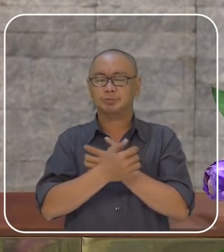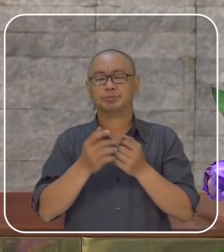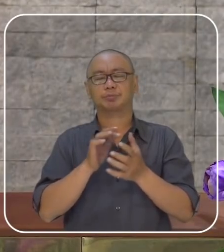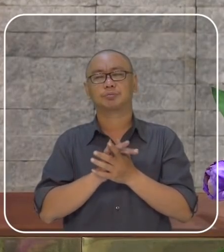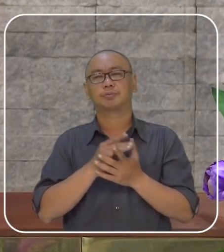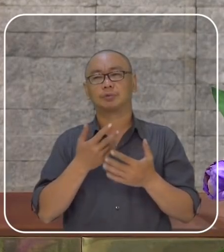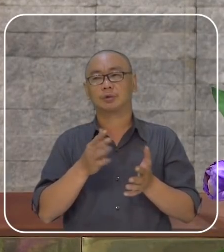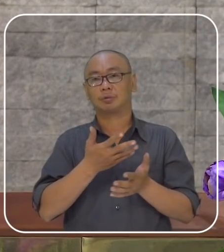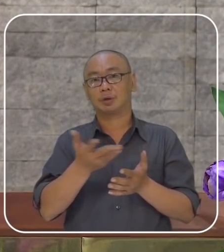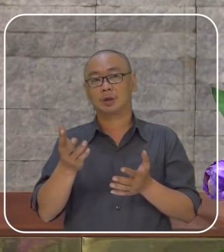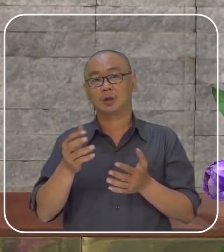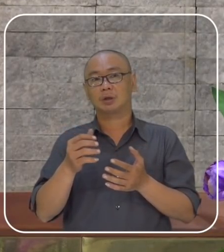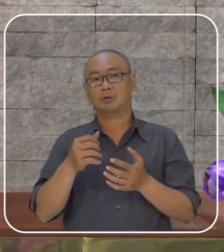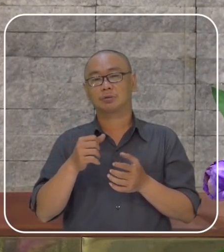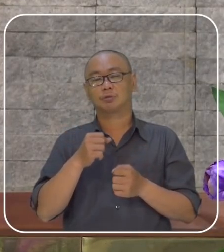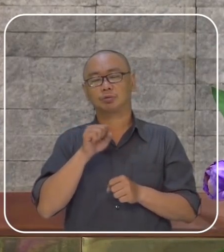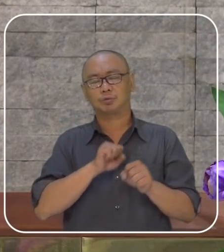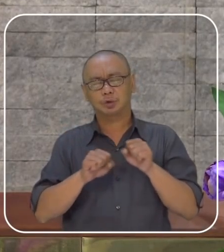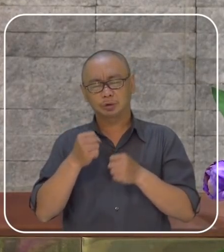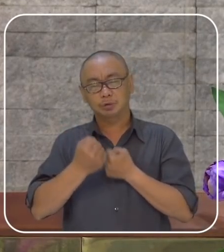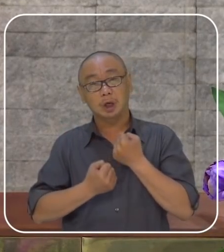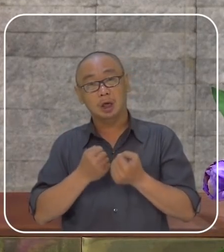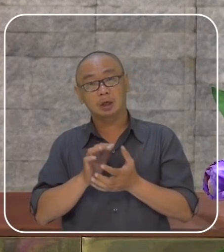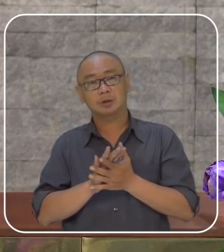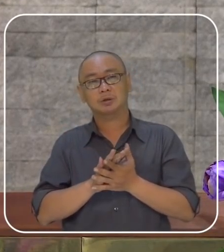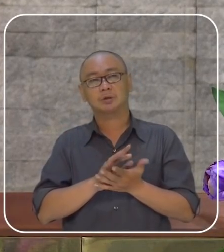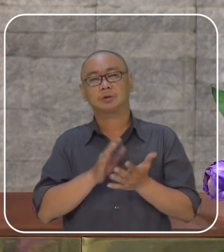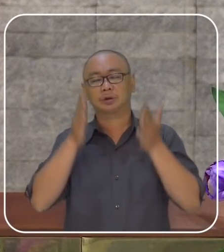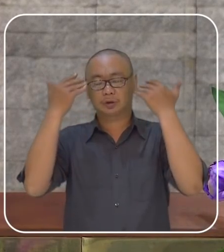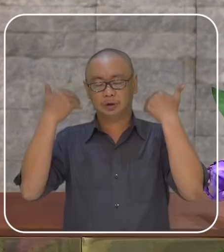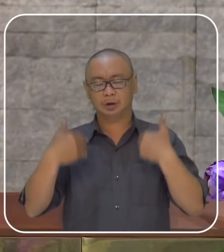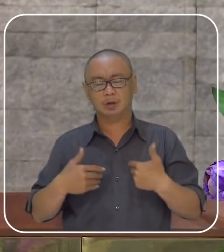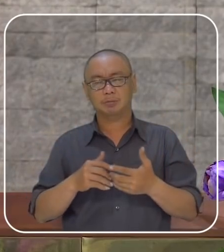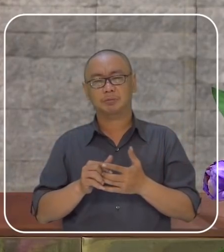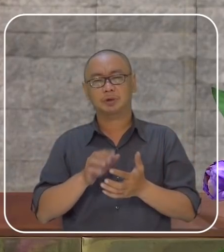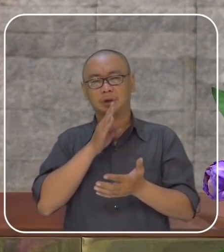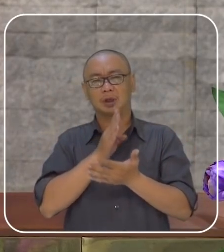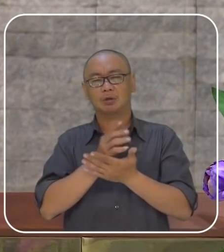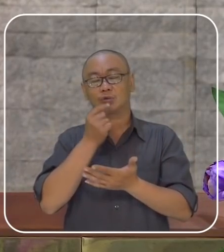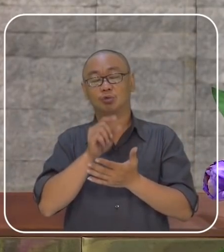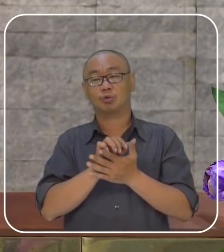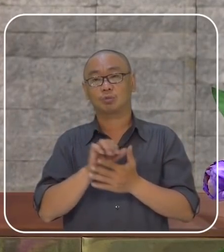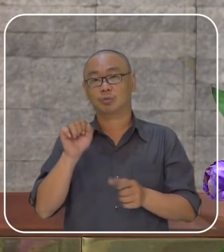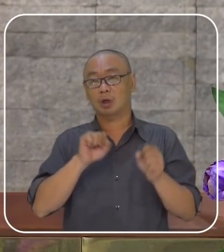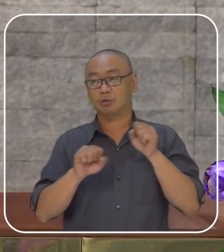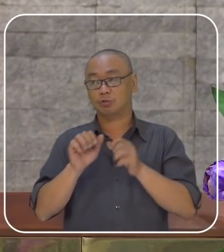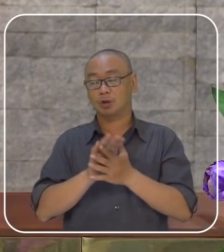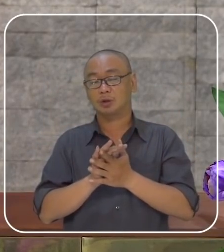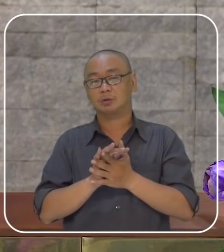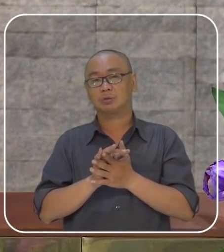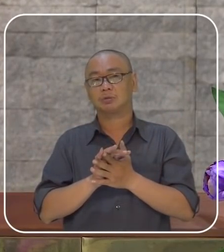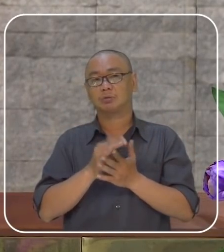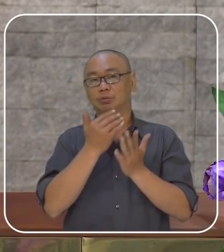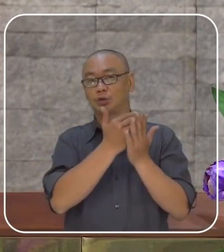segala upaya dan sikap yang taat untuk melakukan protokol